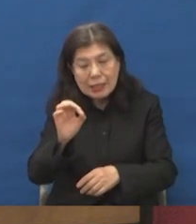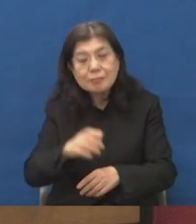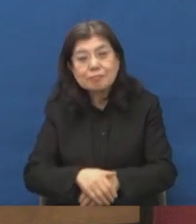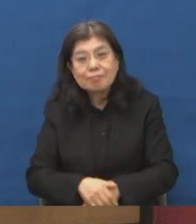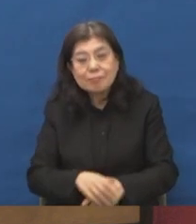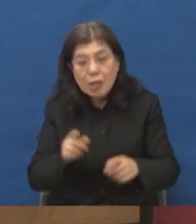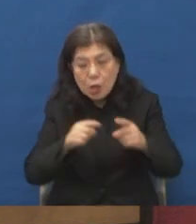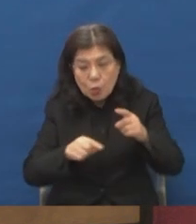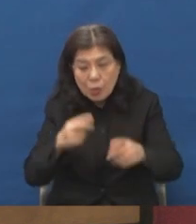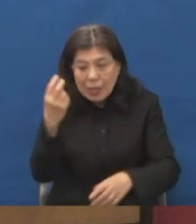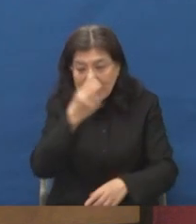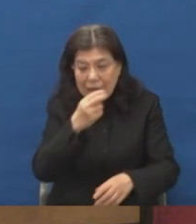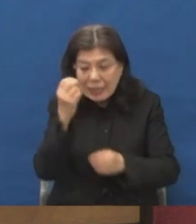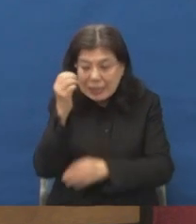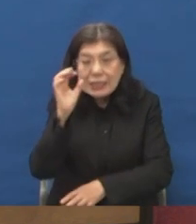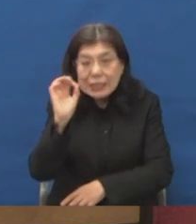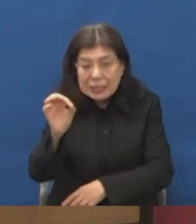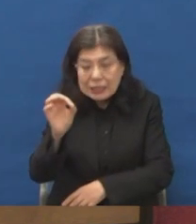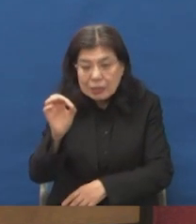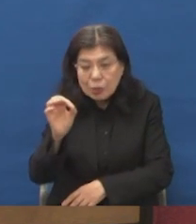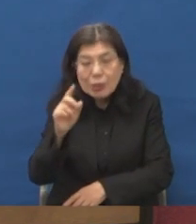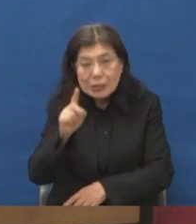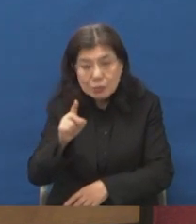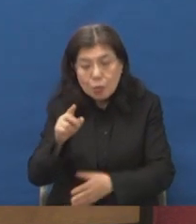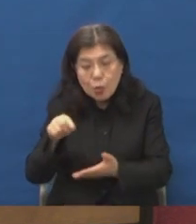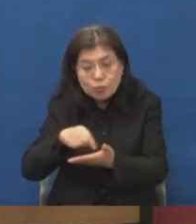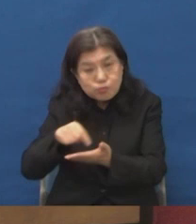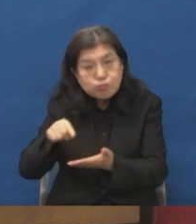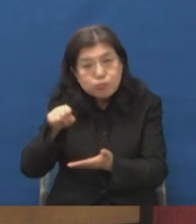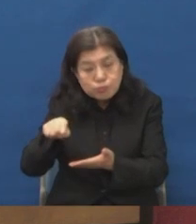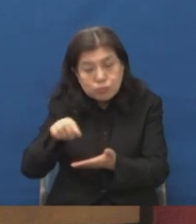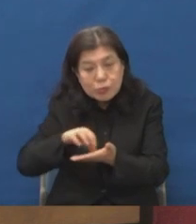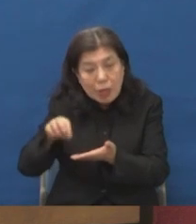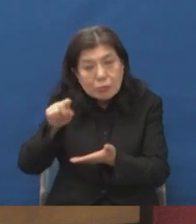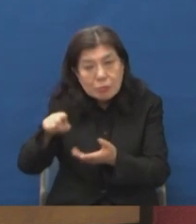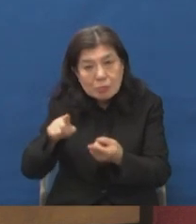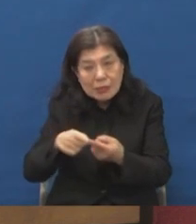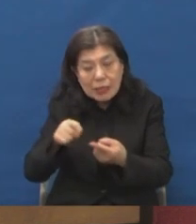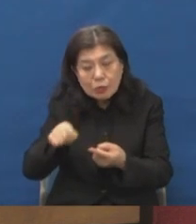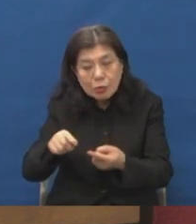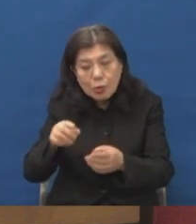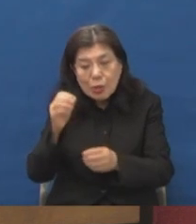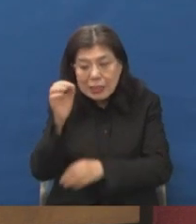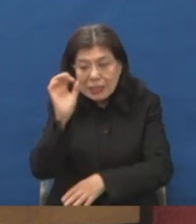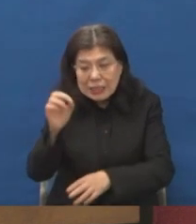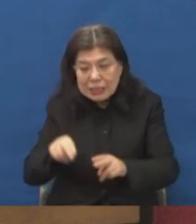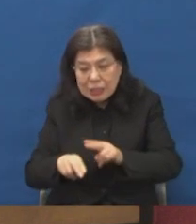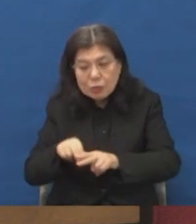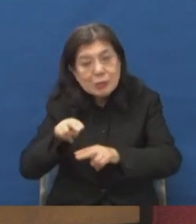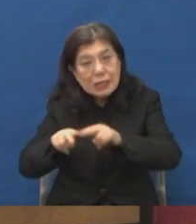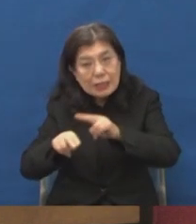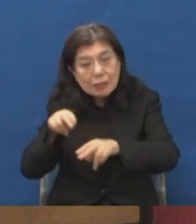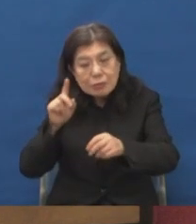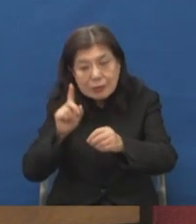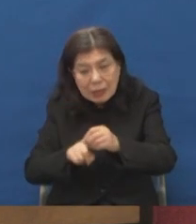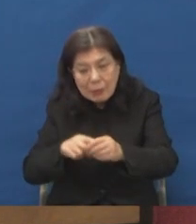管理基金の一部を処分するとともに、受納した寄付を同基金に積み立てようとするものであるとの説明があり